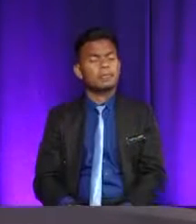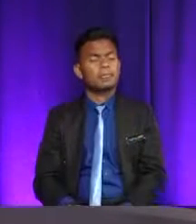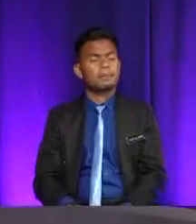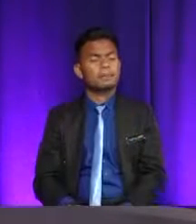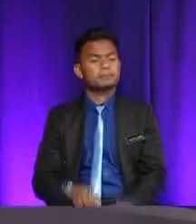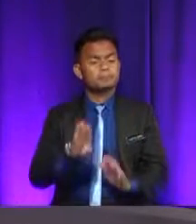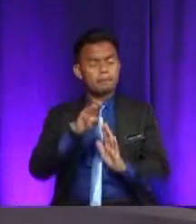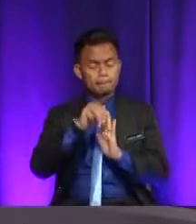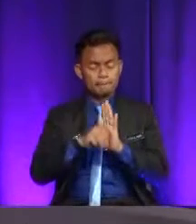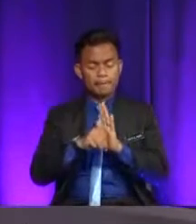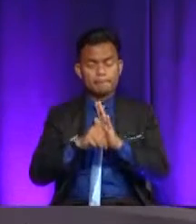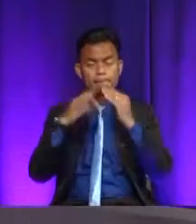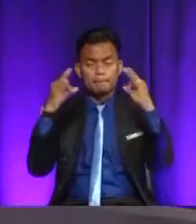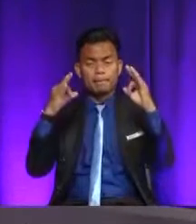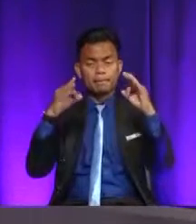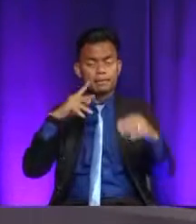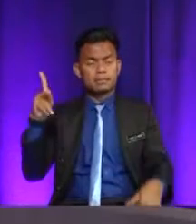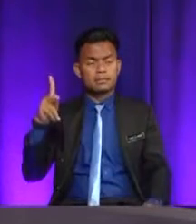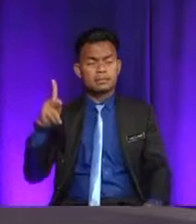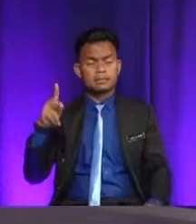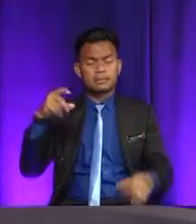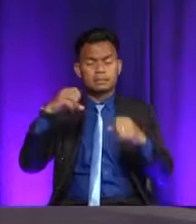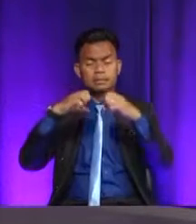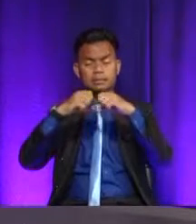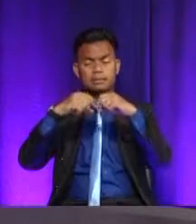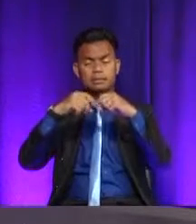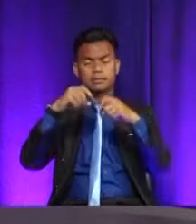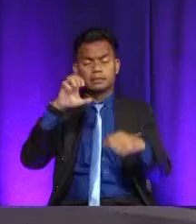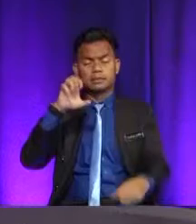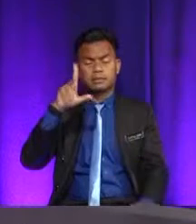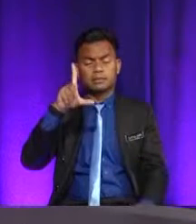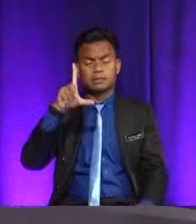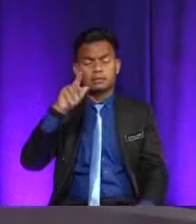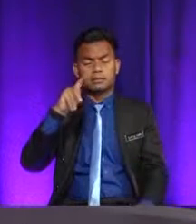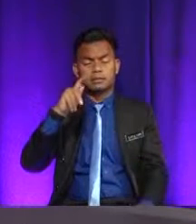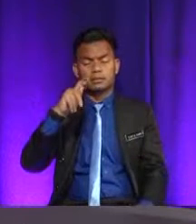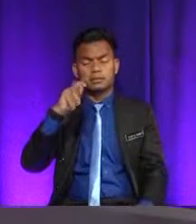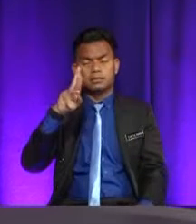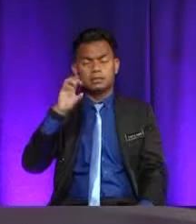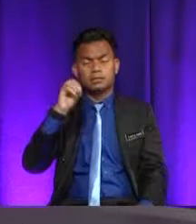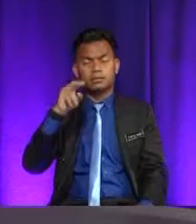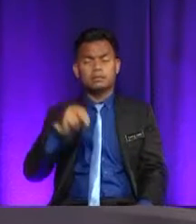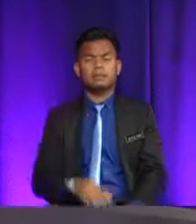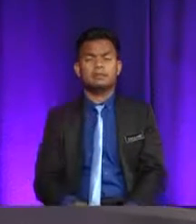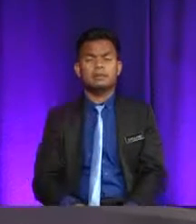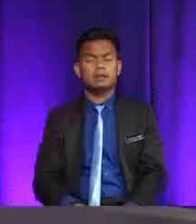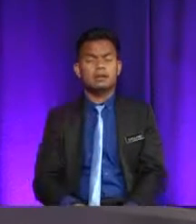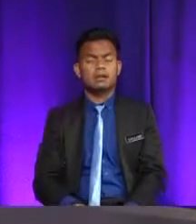membebaskan elektron di logam B karena W kecil